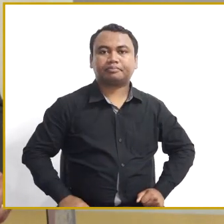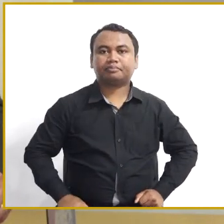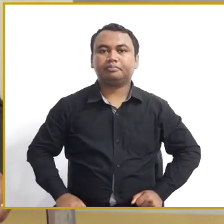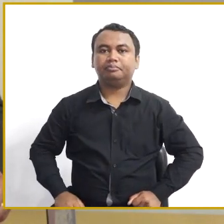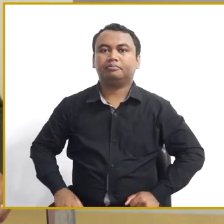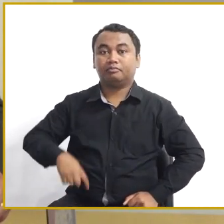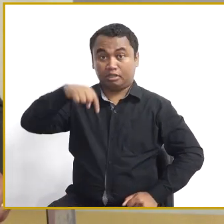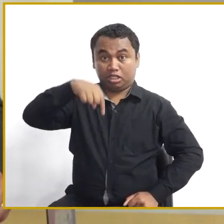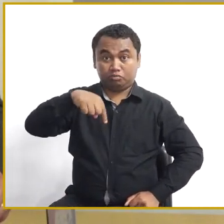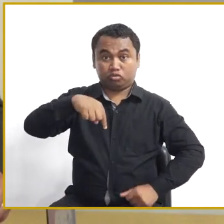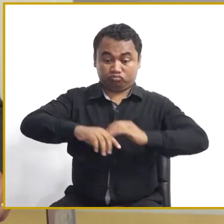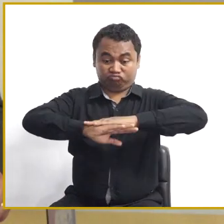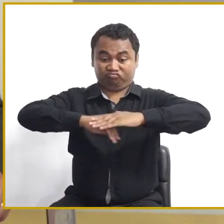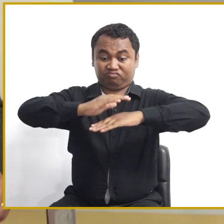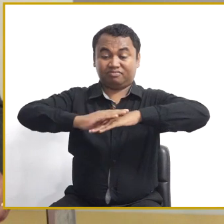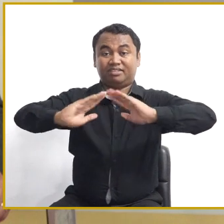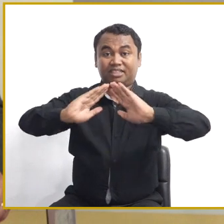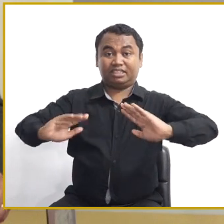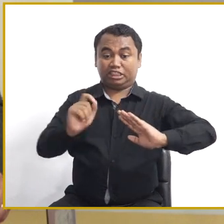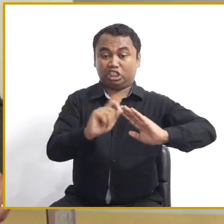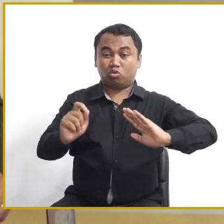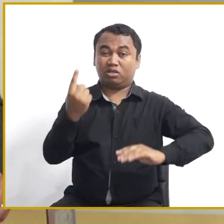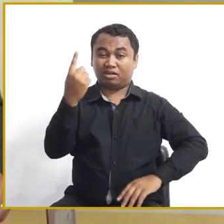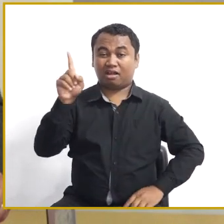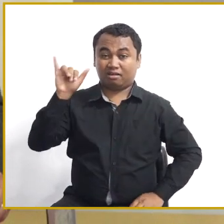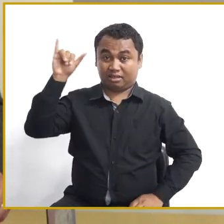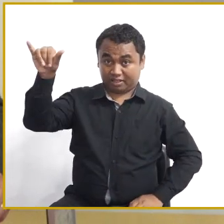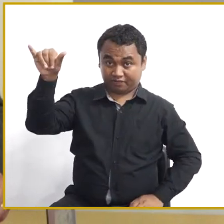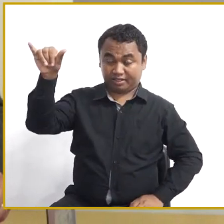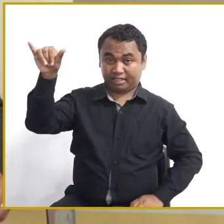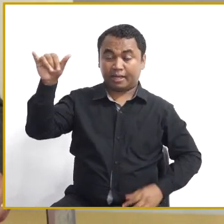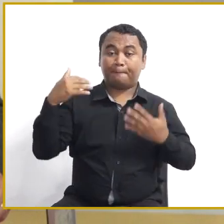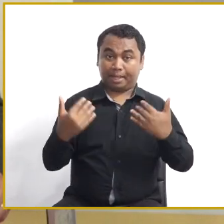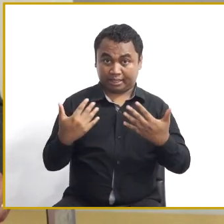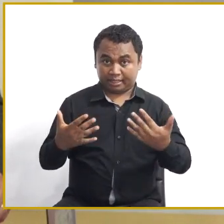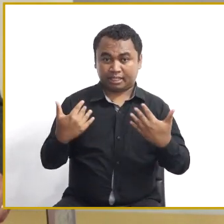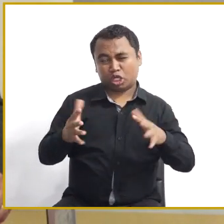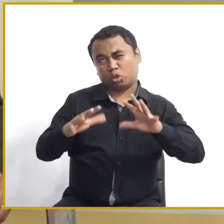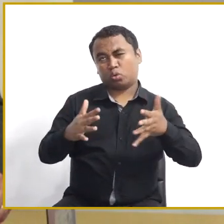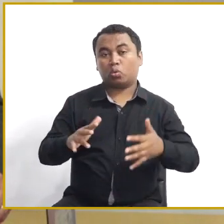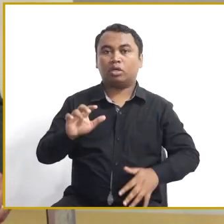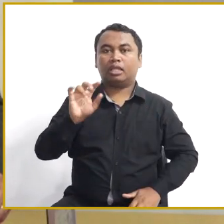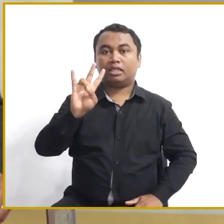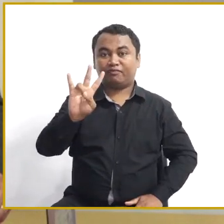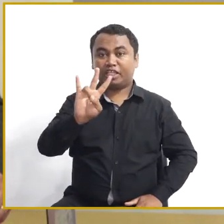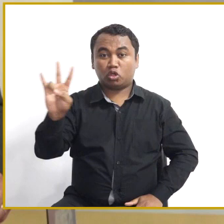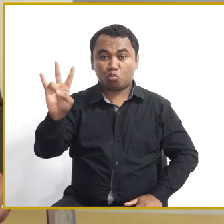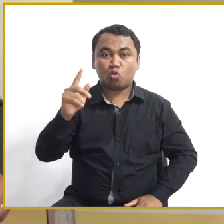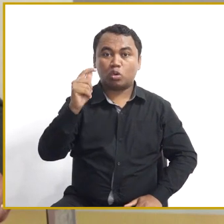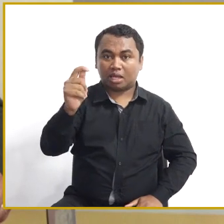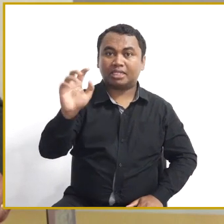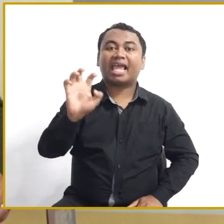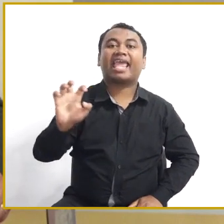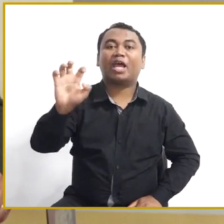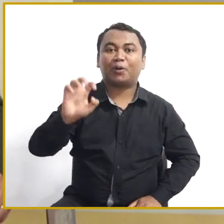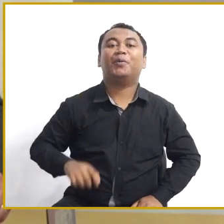manao rénovation na sekoly anankiray any an-dafy matetika moa resahako de 70 millions d'euros